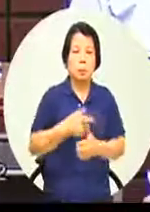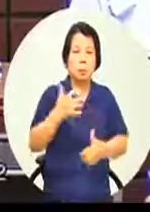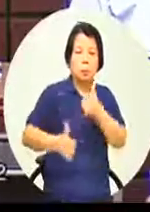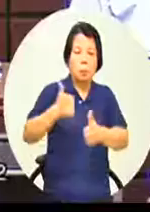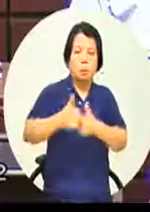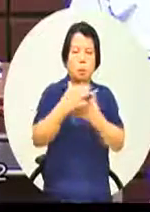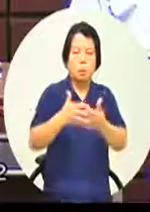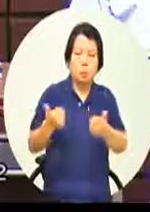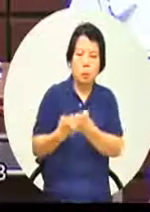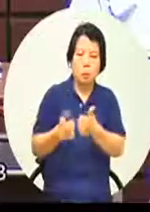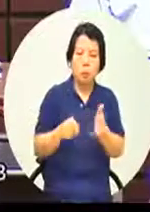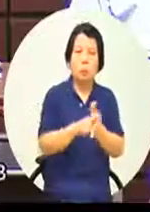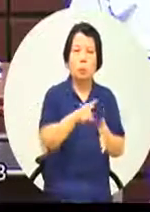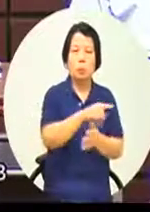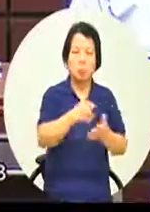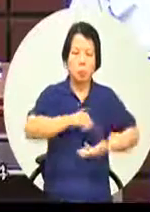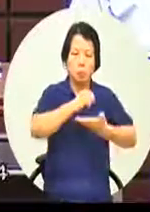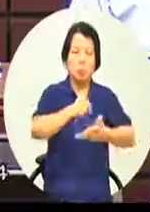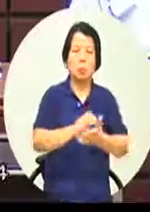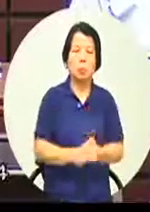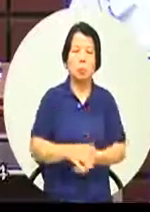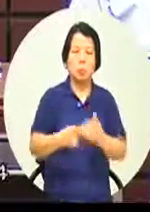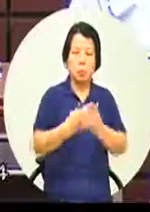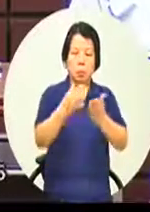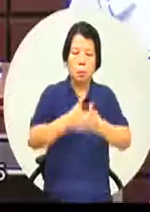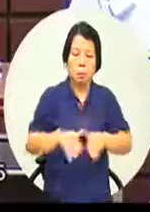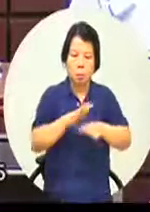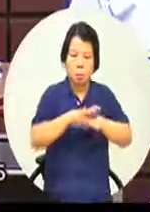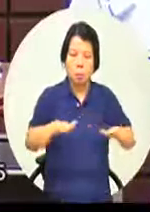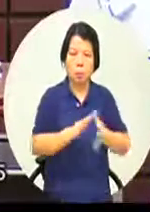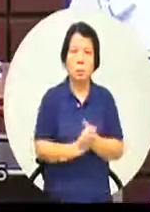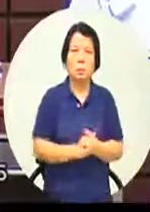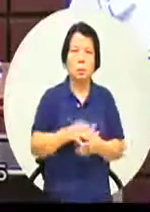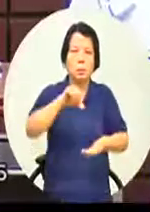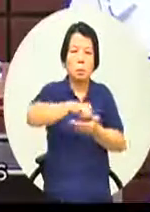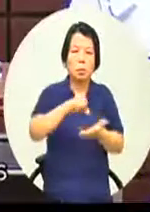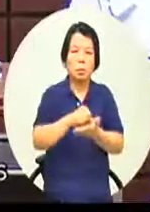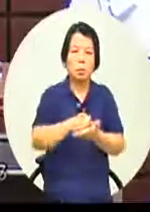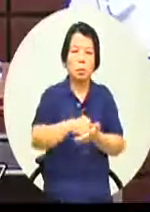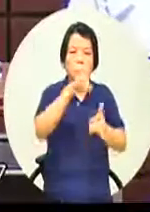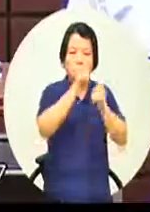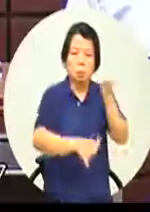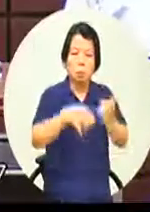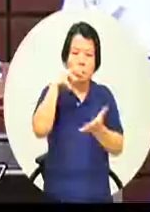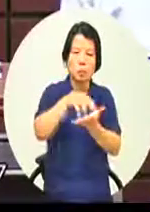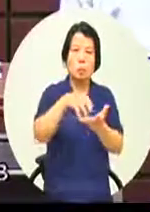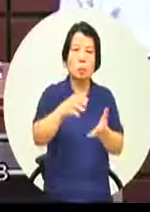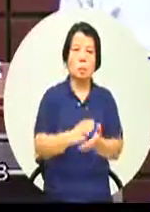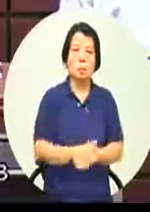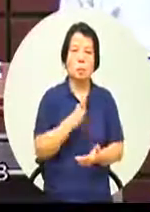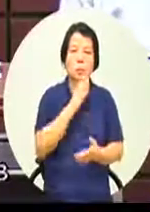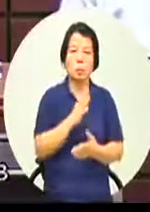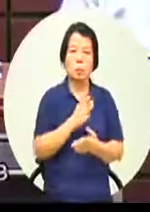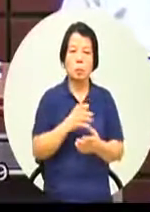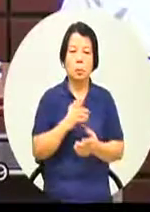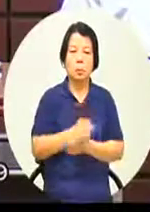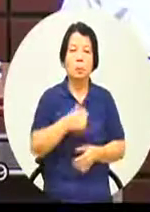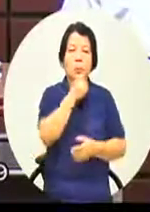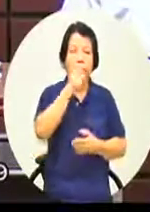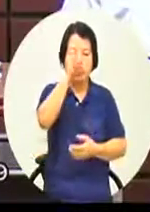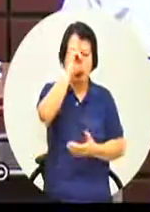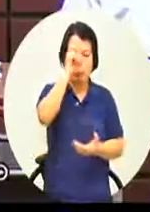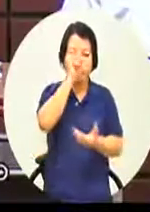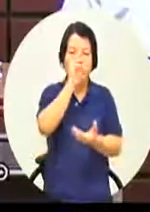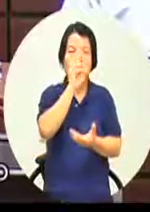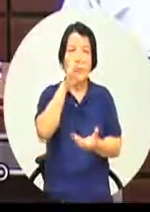有建议。只要是安全里生产里的安全的就好。如果是一样东西给营养午餐，小孩子